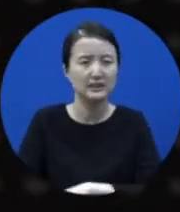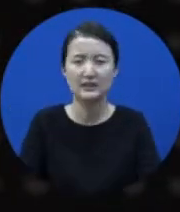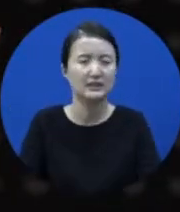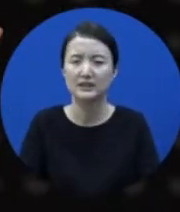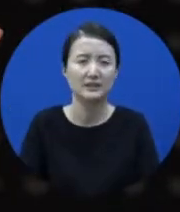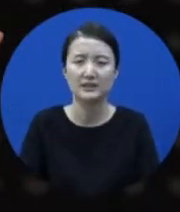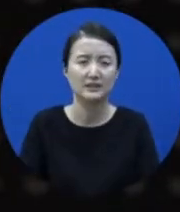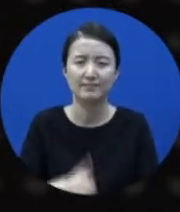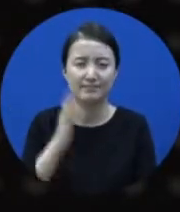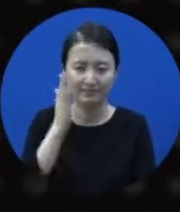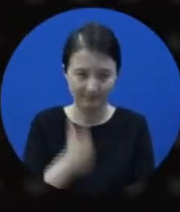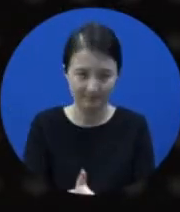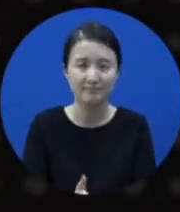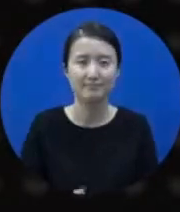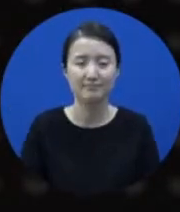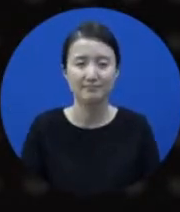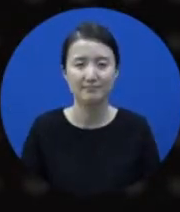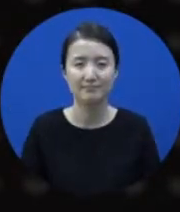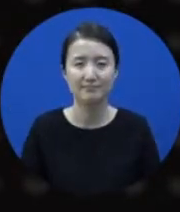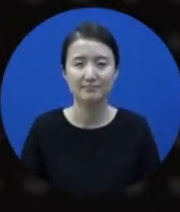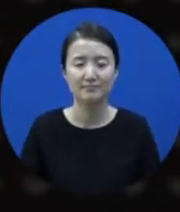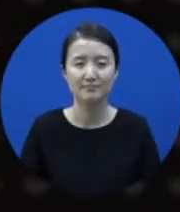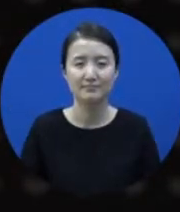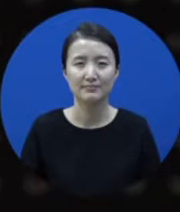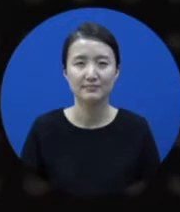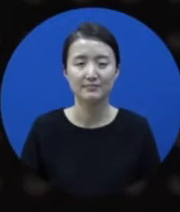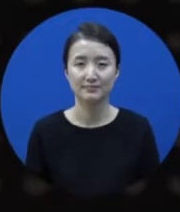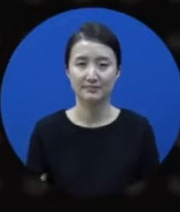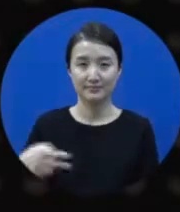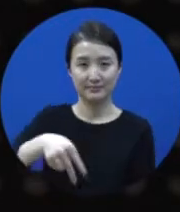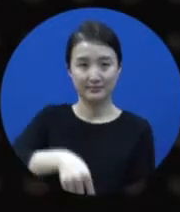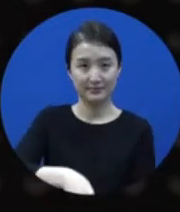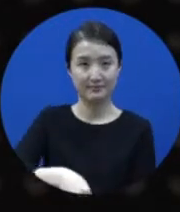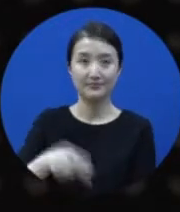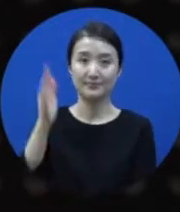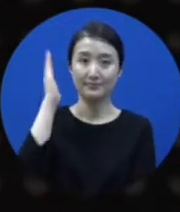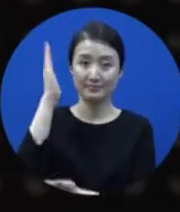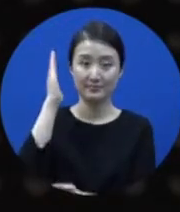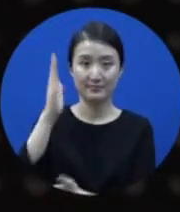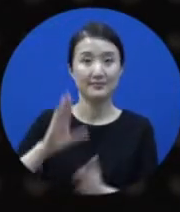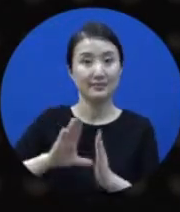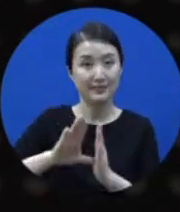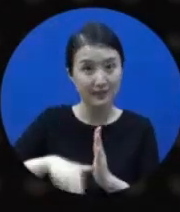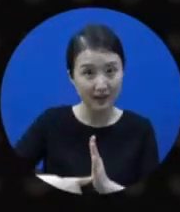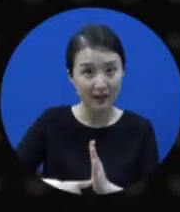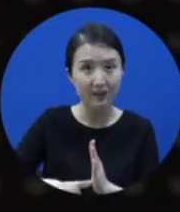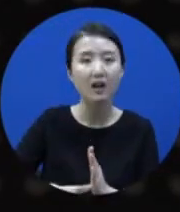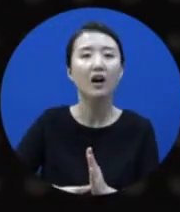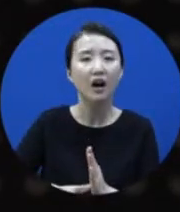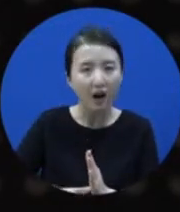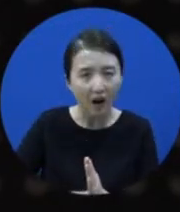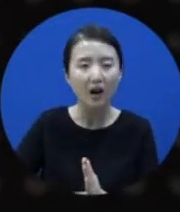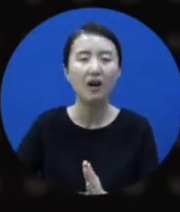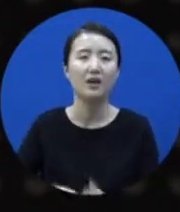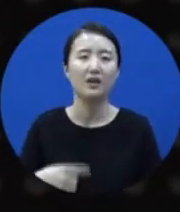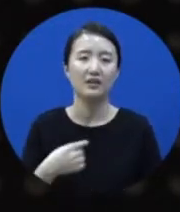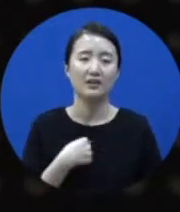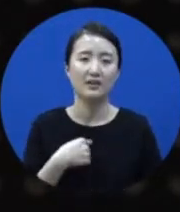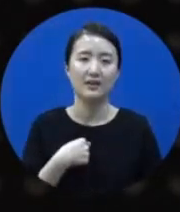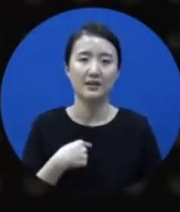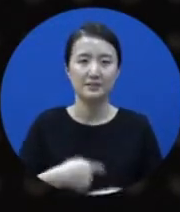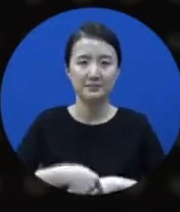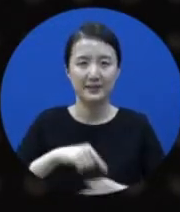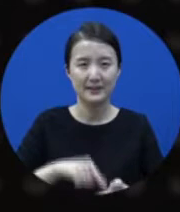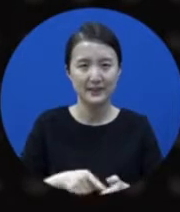없습니다. 나가서 스피치를 하느냐? 말을 하느냐? 바로 여기에 따라서 자신의 미래가 달라지는데